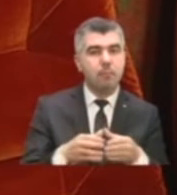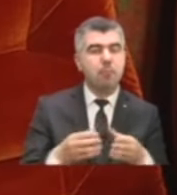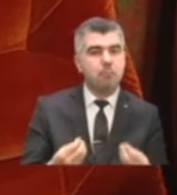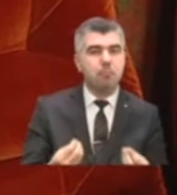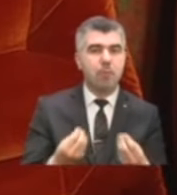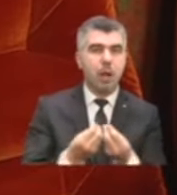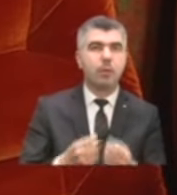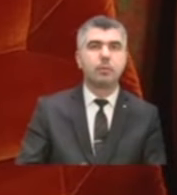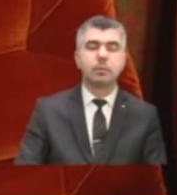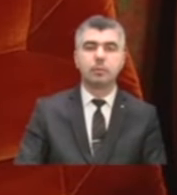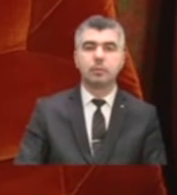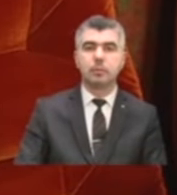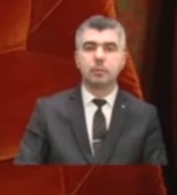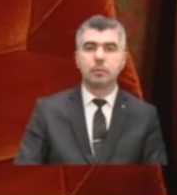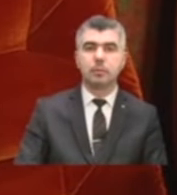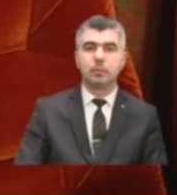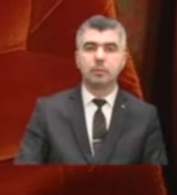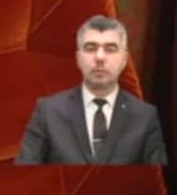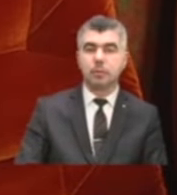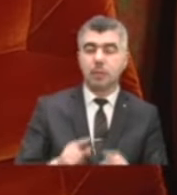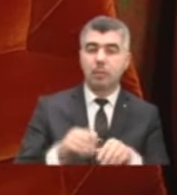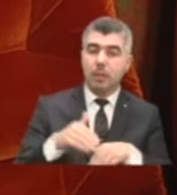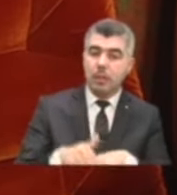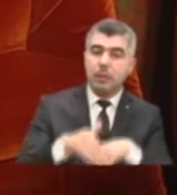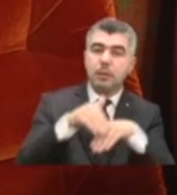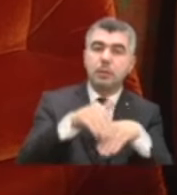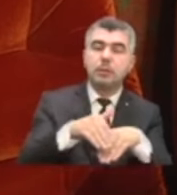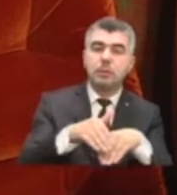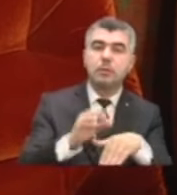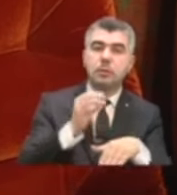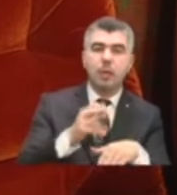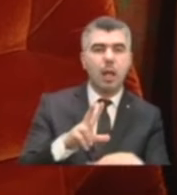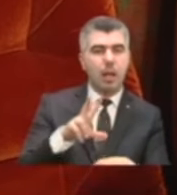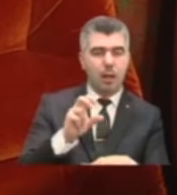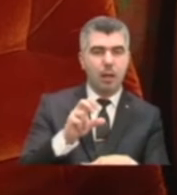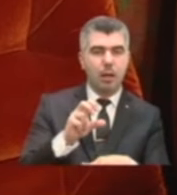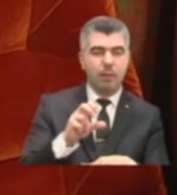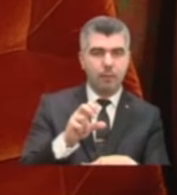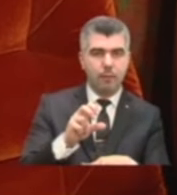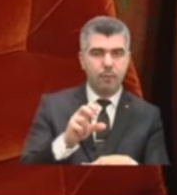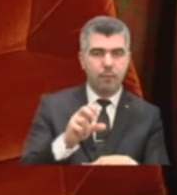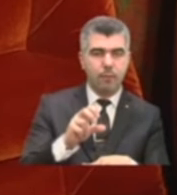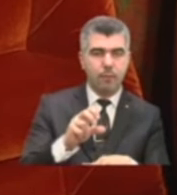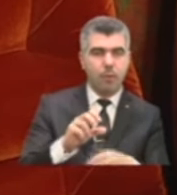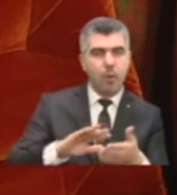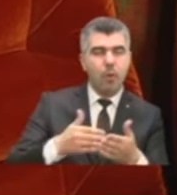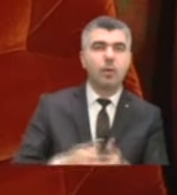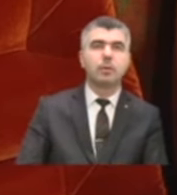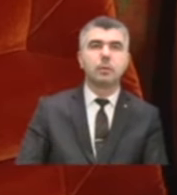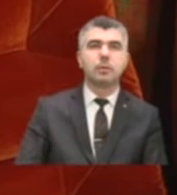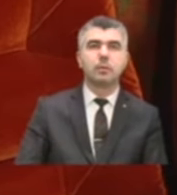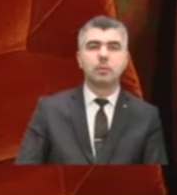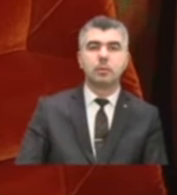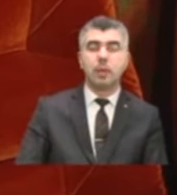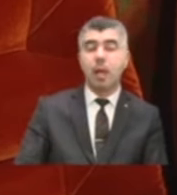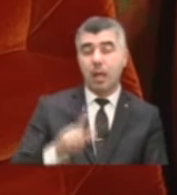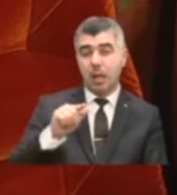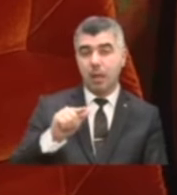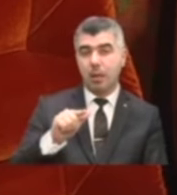فيها، هي يعني بغات تمشي أبعد من هذا، وانتم عارفين أنها بغات تمشي أبعد من هذا، بحيث